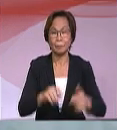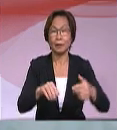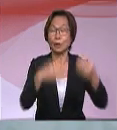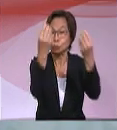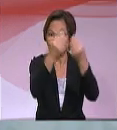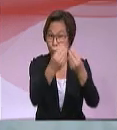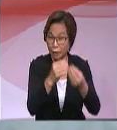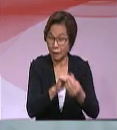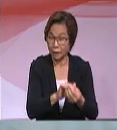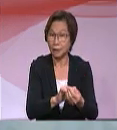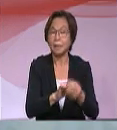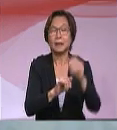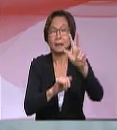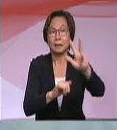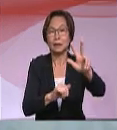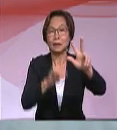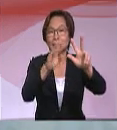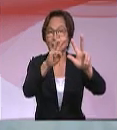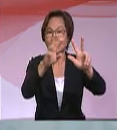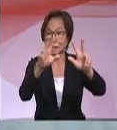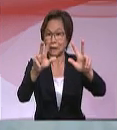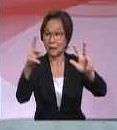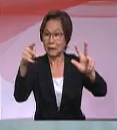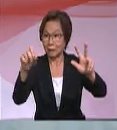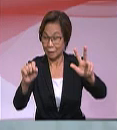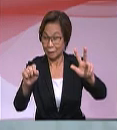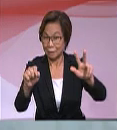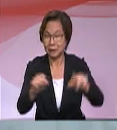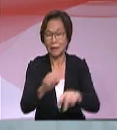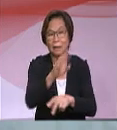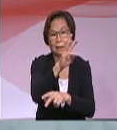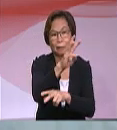Daripada jumlah ini, sebanyak 363 kes, iaitu